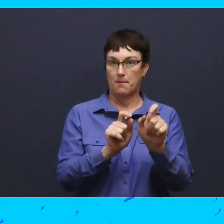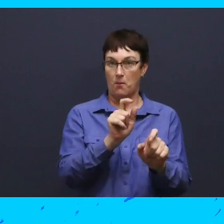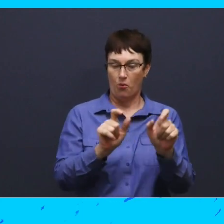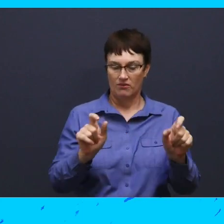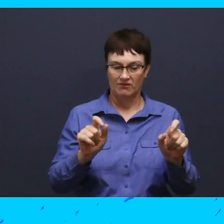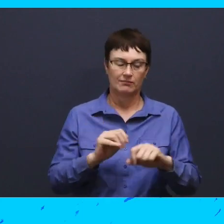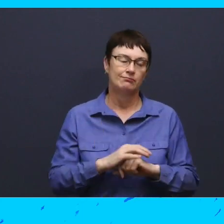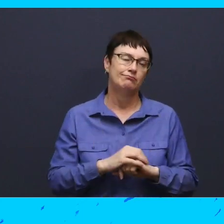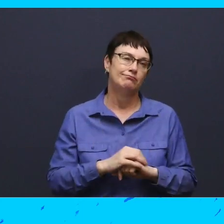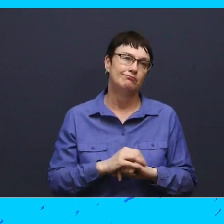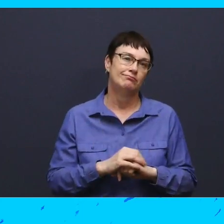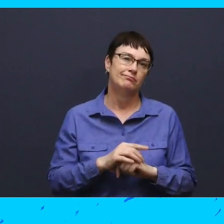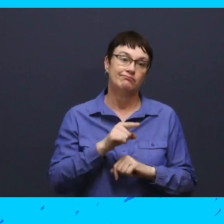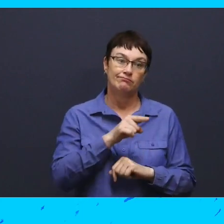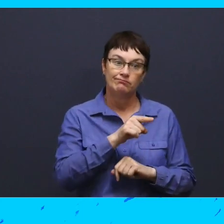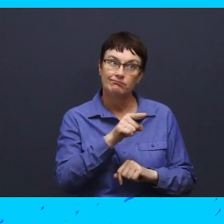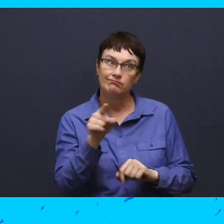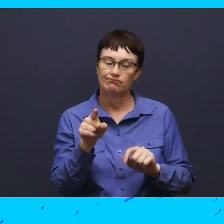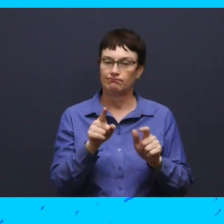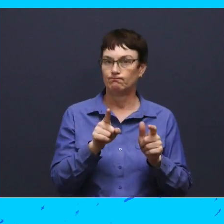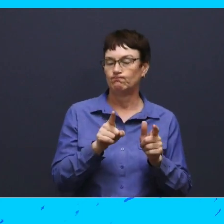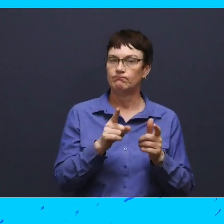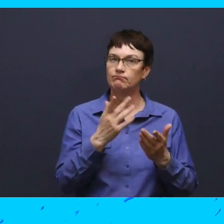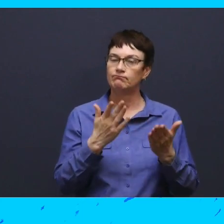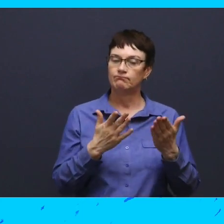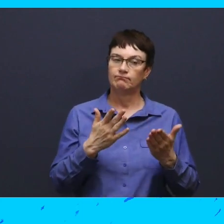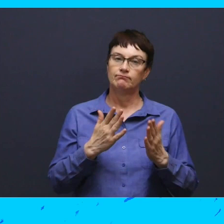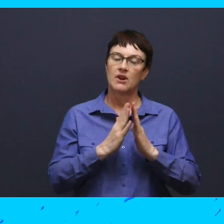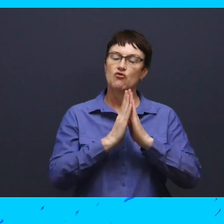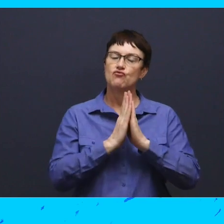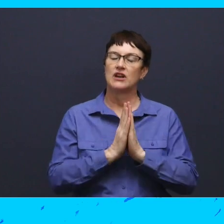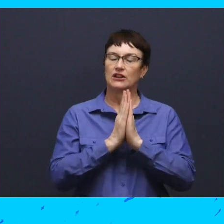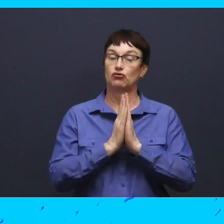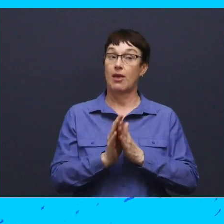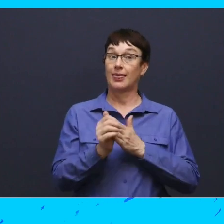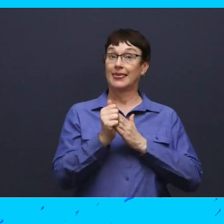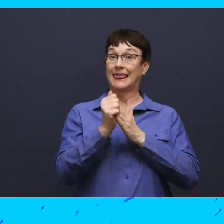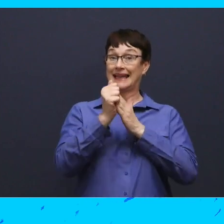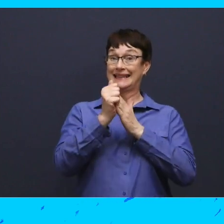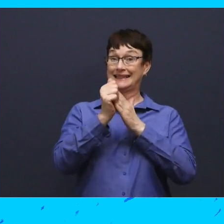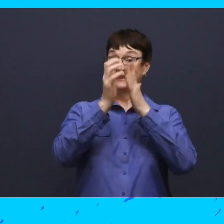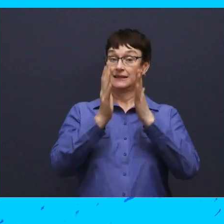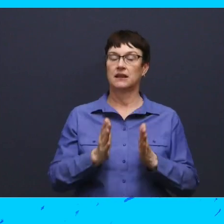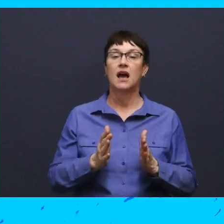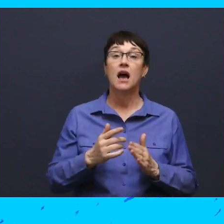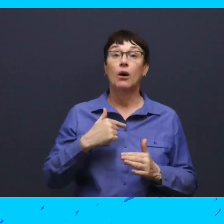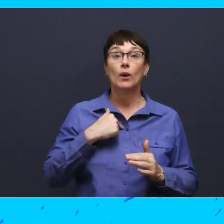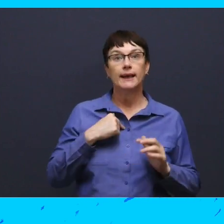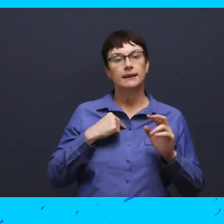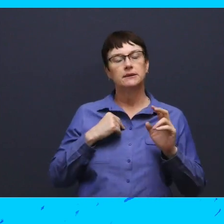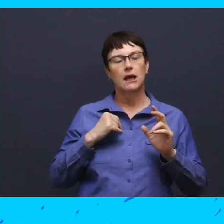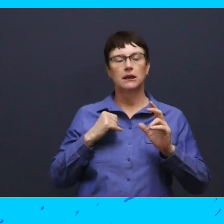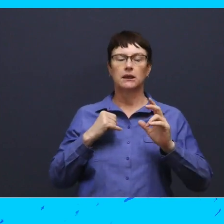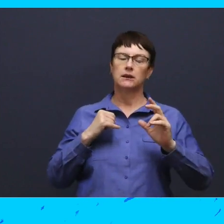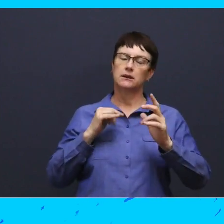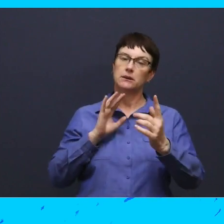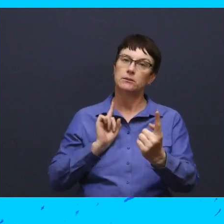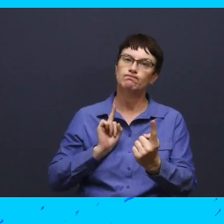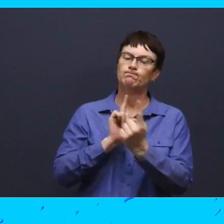parler avec les leaders religieux et nous ne parlons pas de cet aspect.